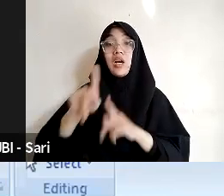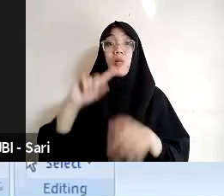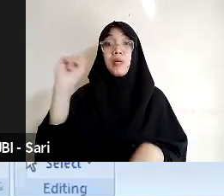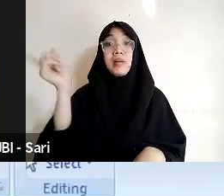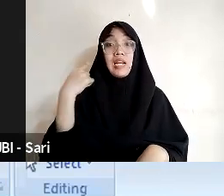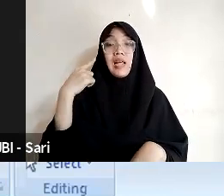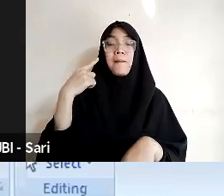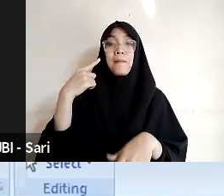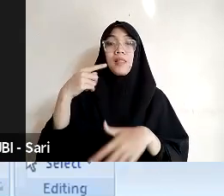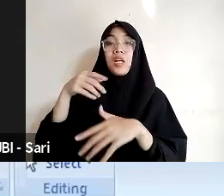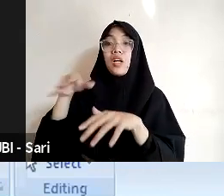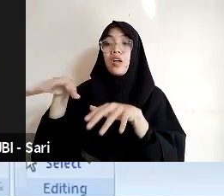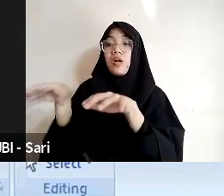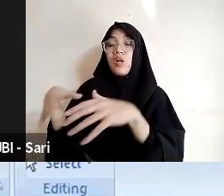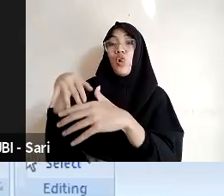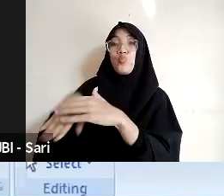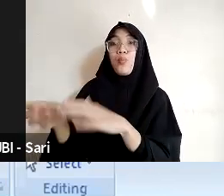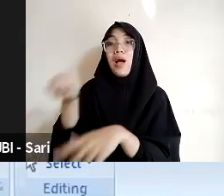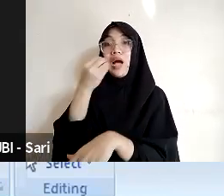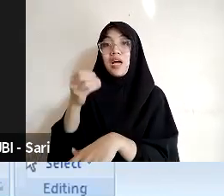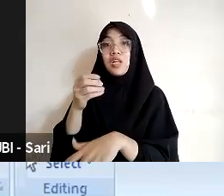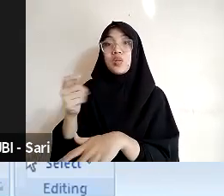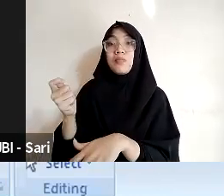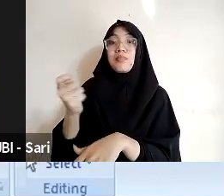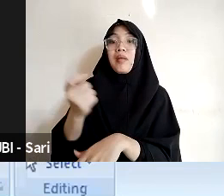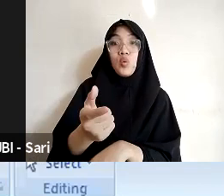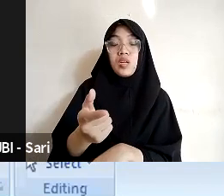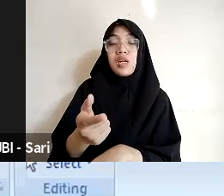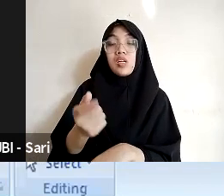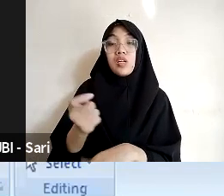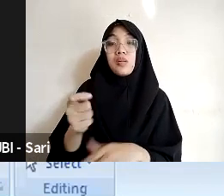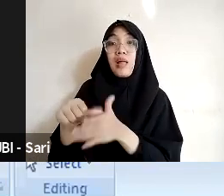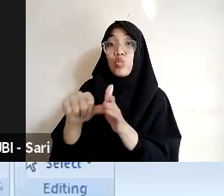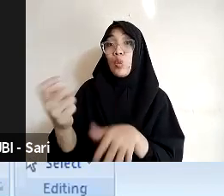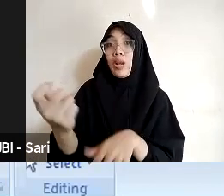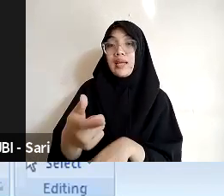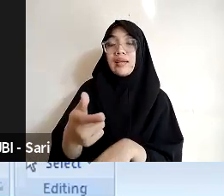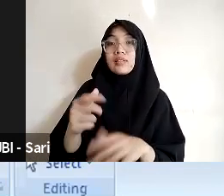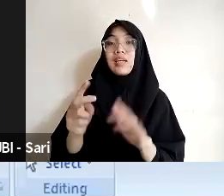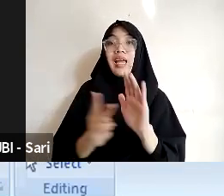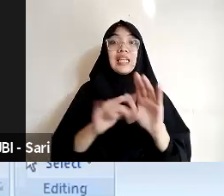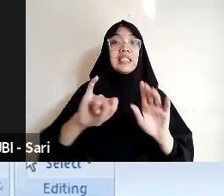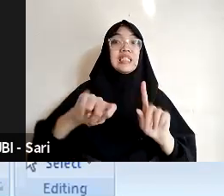pangan atau bantuan pangan non-tunai, itu basisnya NIK. Basisnya adalah